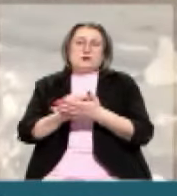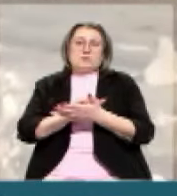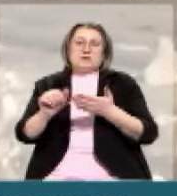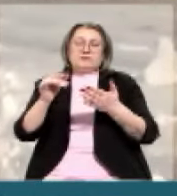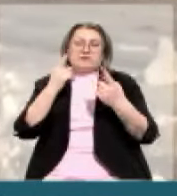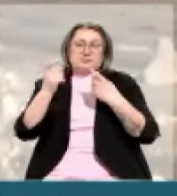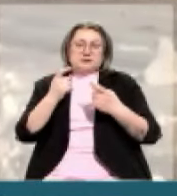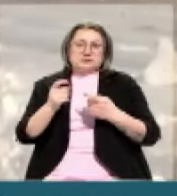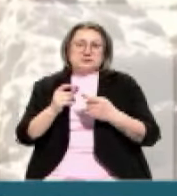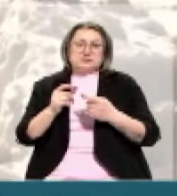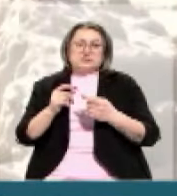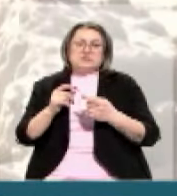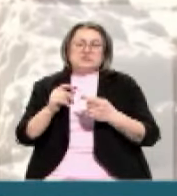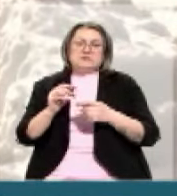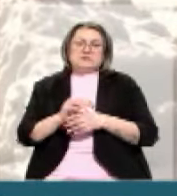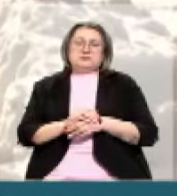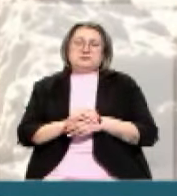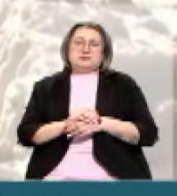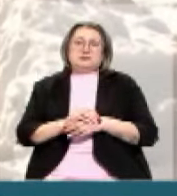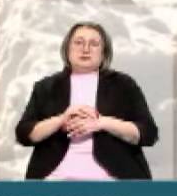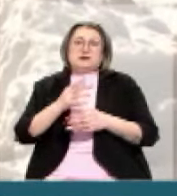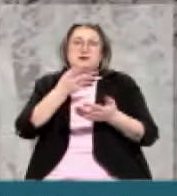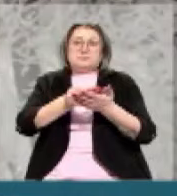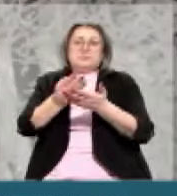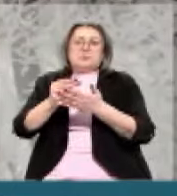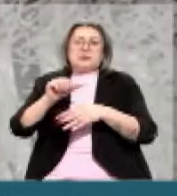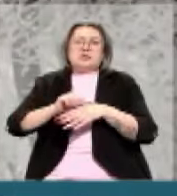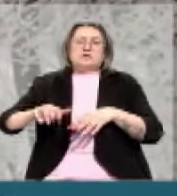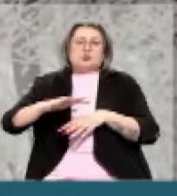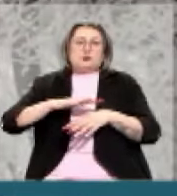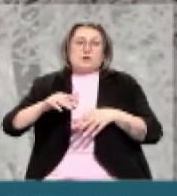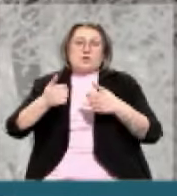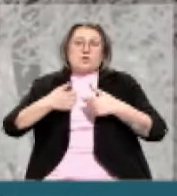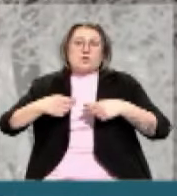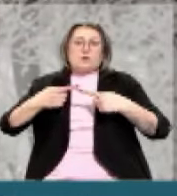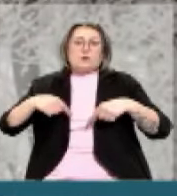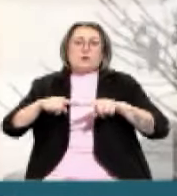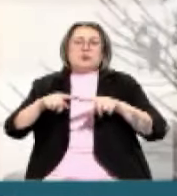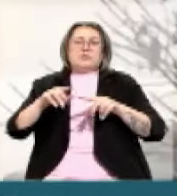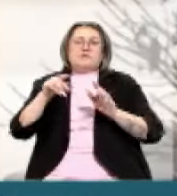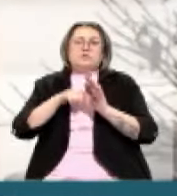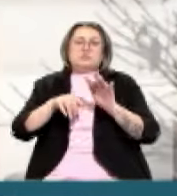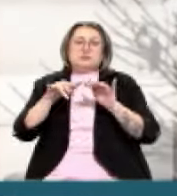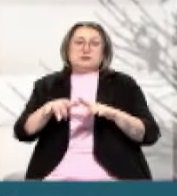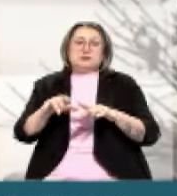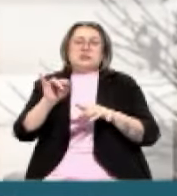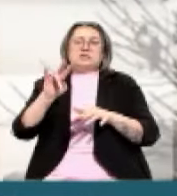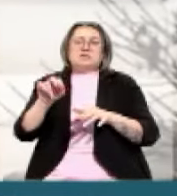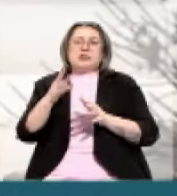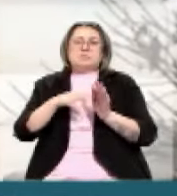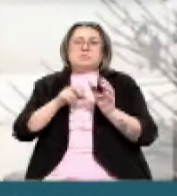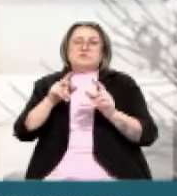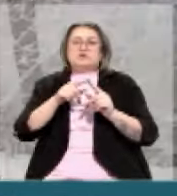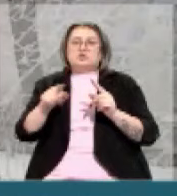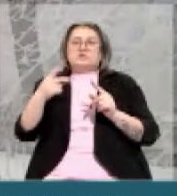қауіпсіздік органдарының аумақтық бөлімшелері өтініш берушілердің құжаттар топтамасын алған күннен кейін 20 жұмыс күні ішінде жергілікті